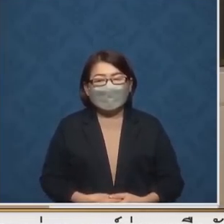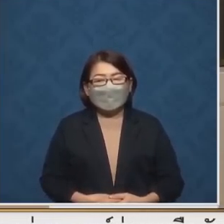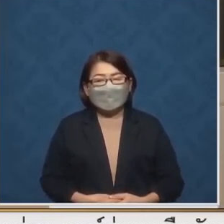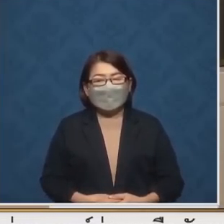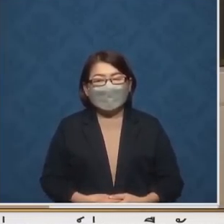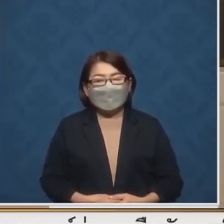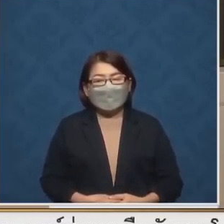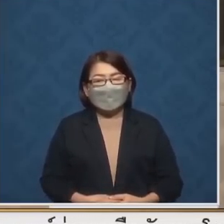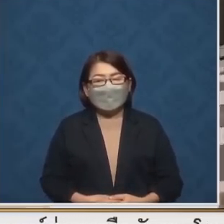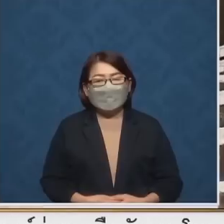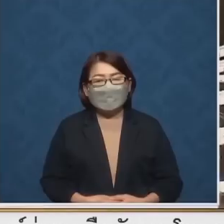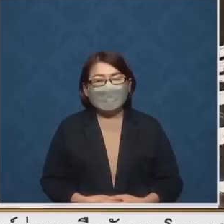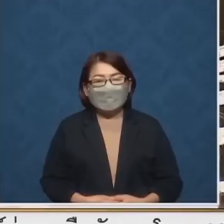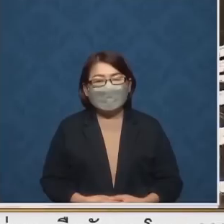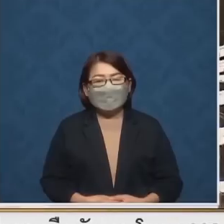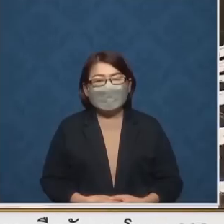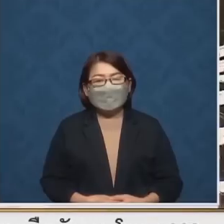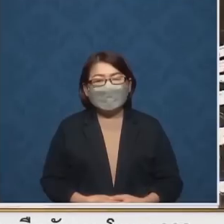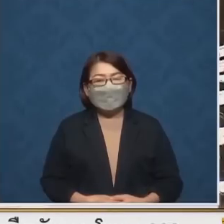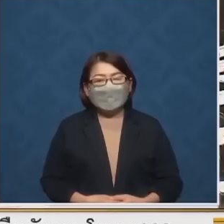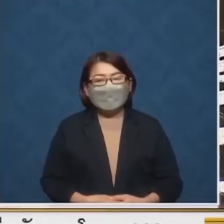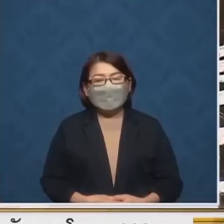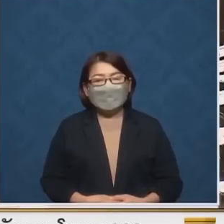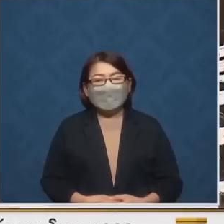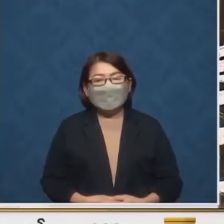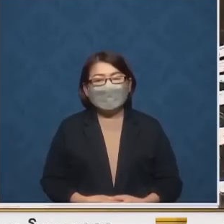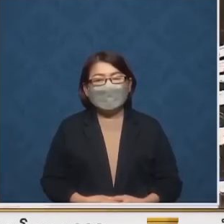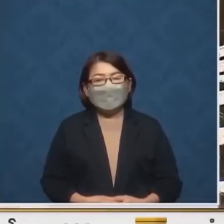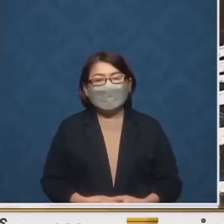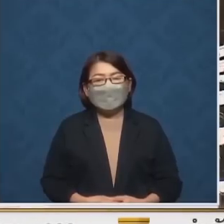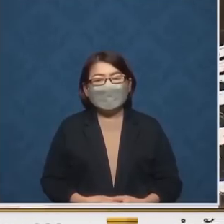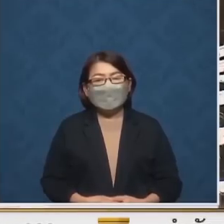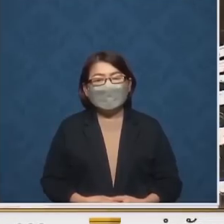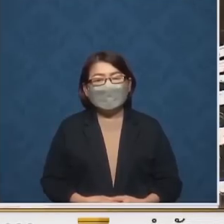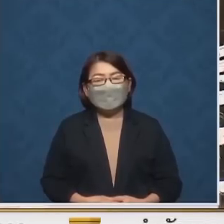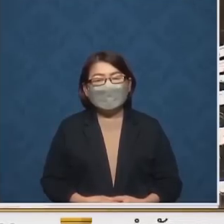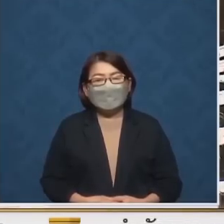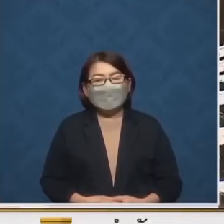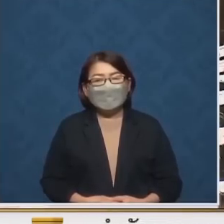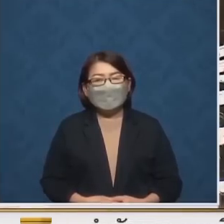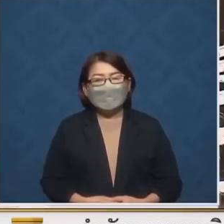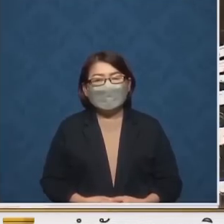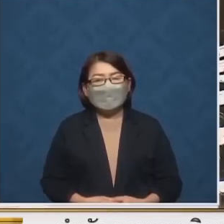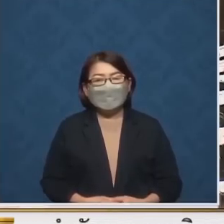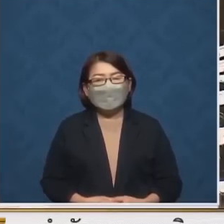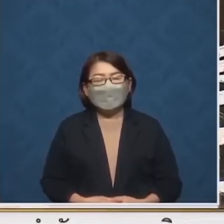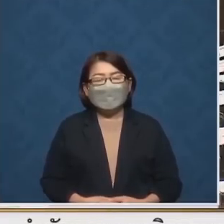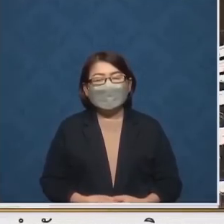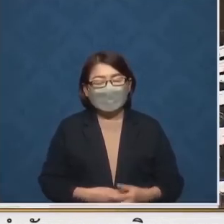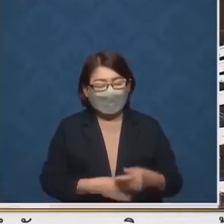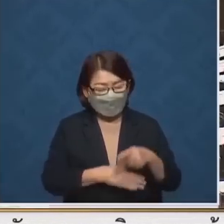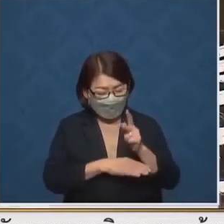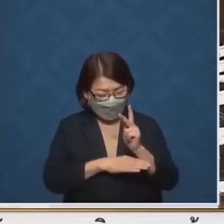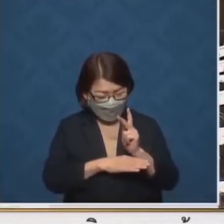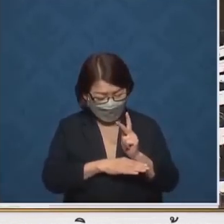บรexp